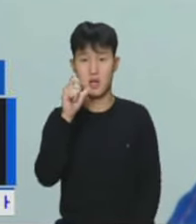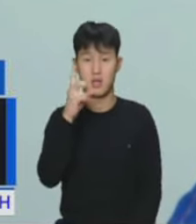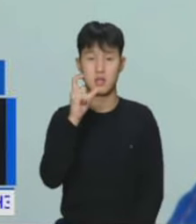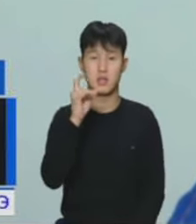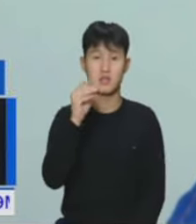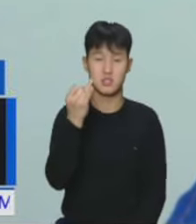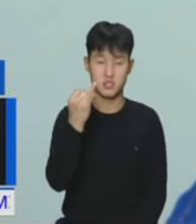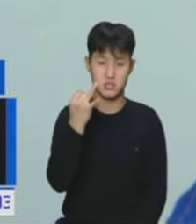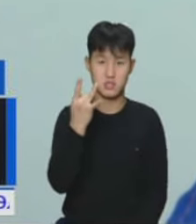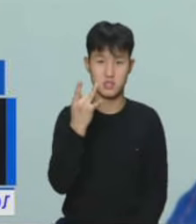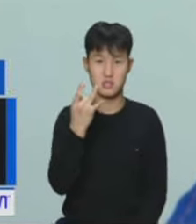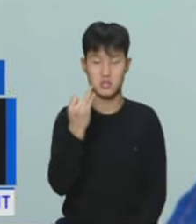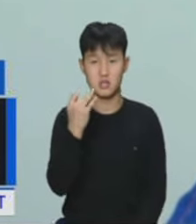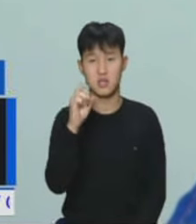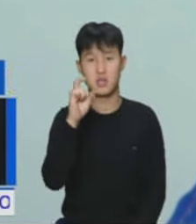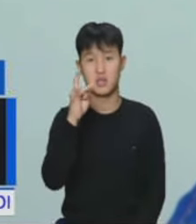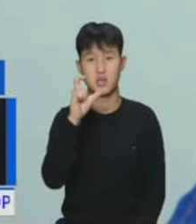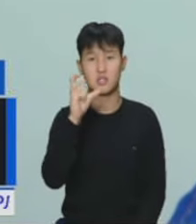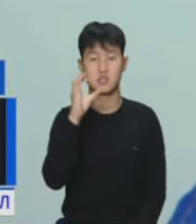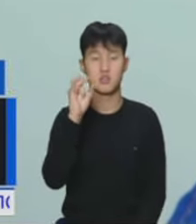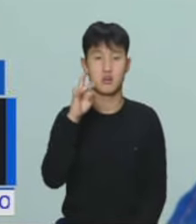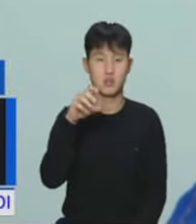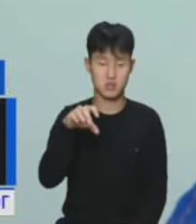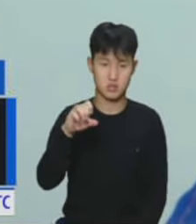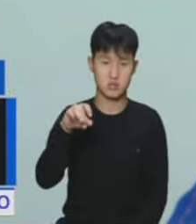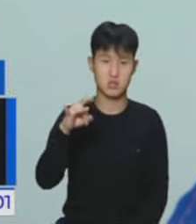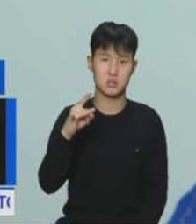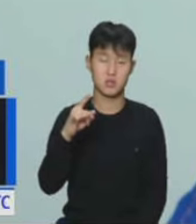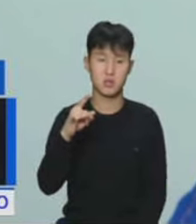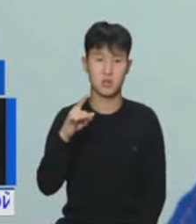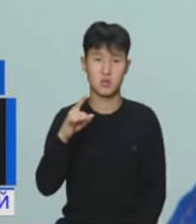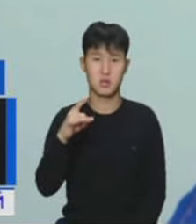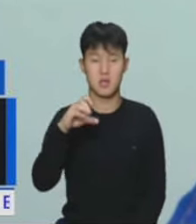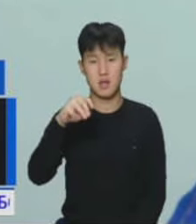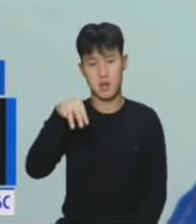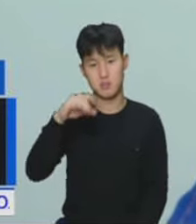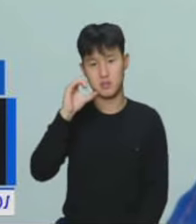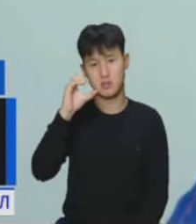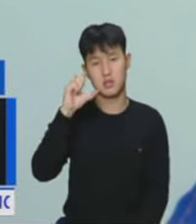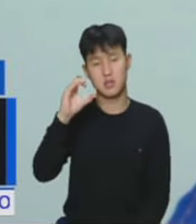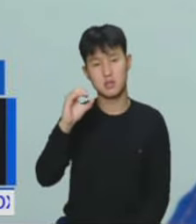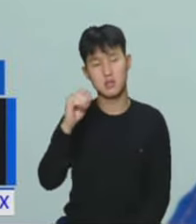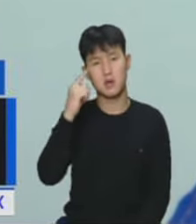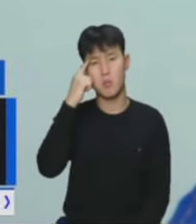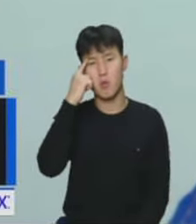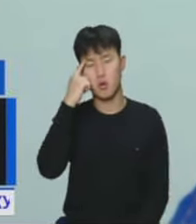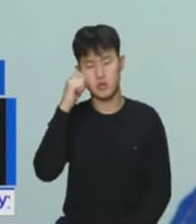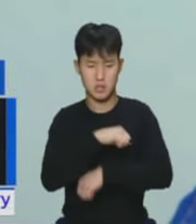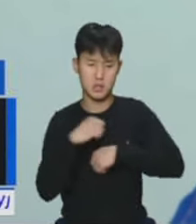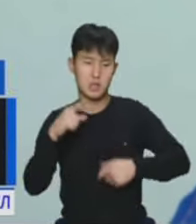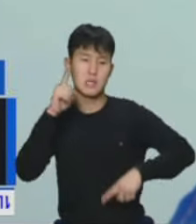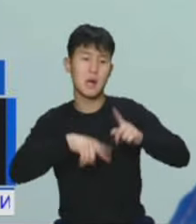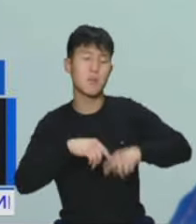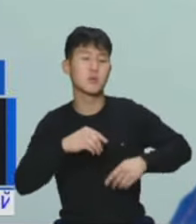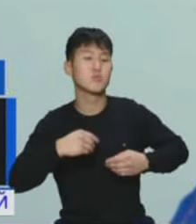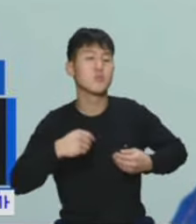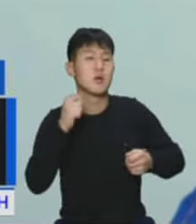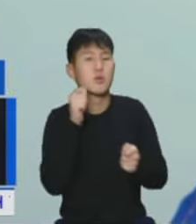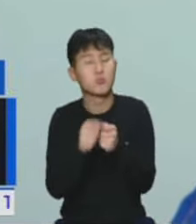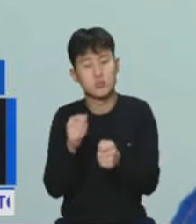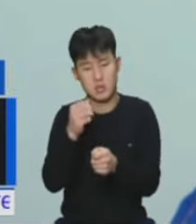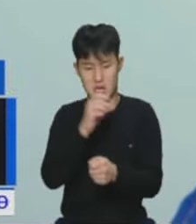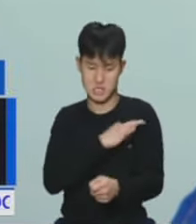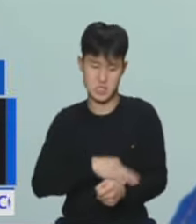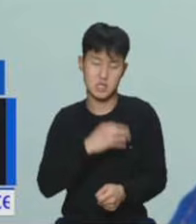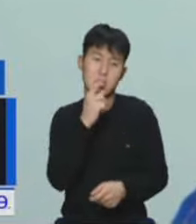эднэр Монголын ард түмэнд яг ямар ногдл ашиг тараасан бэ? Ямар одоо татвар төлсөн бэ? Ямар үр дүн гаргасан бэ гэдгийг би